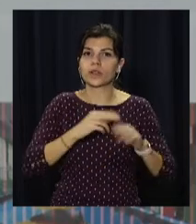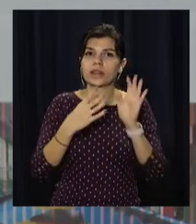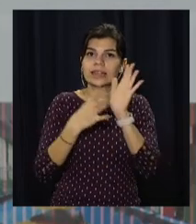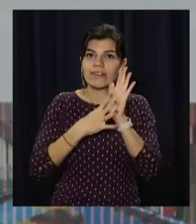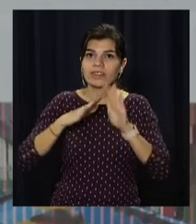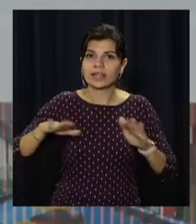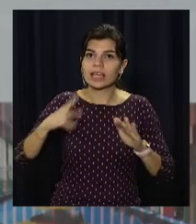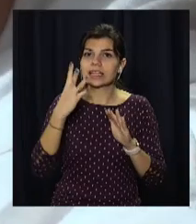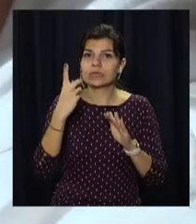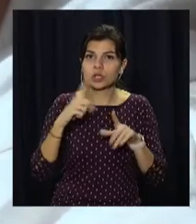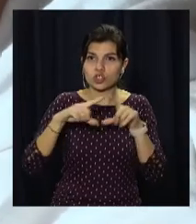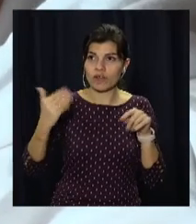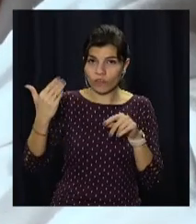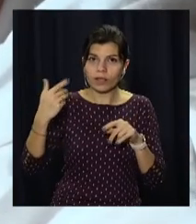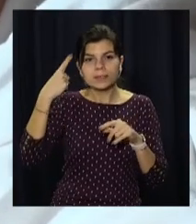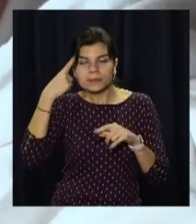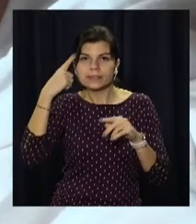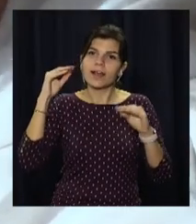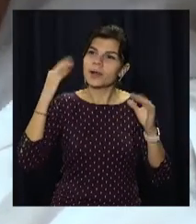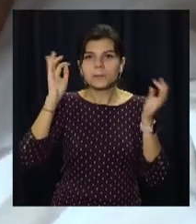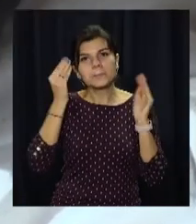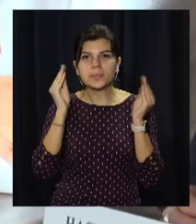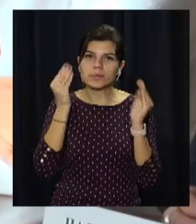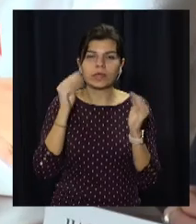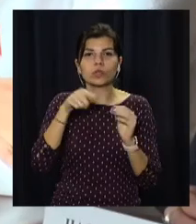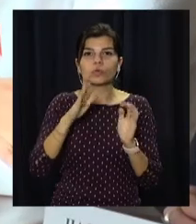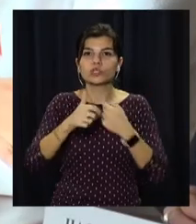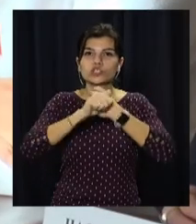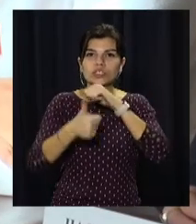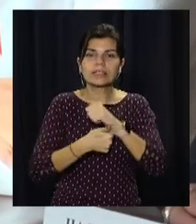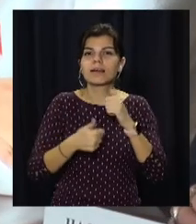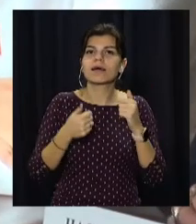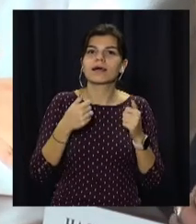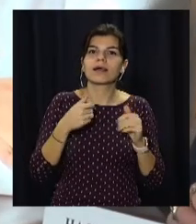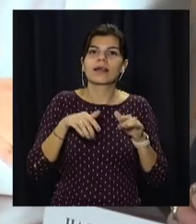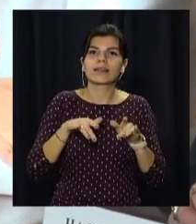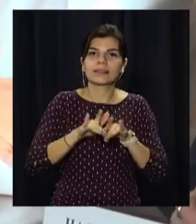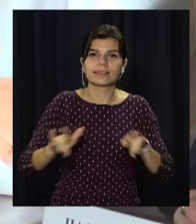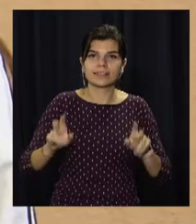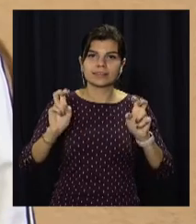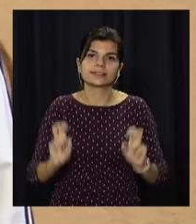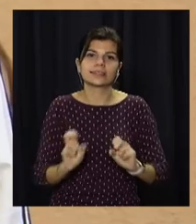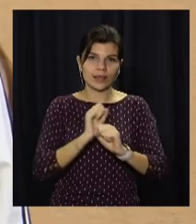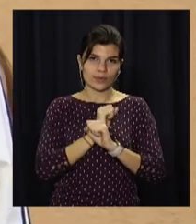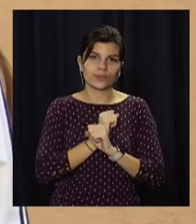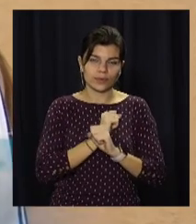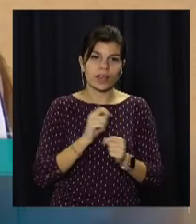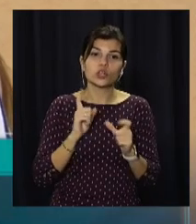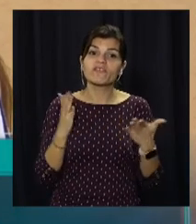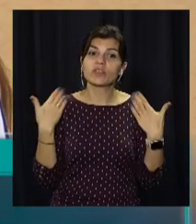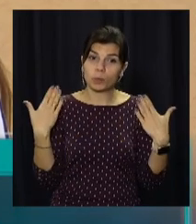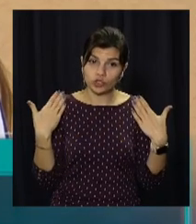9 дітей 31-ї школи. Завдяки їм тут з'являться 16 яскравих диванчиків. Щоб